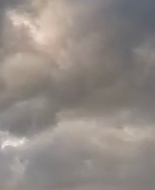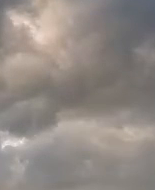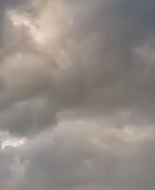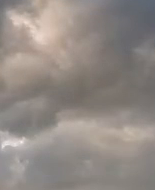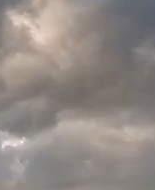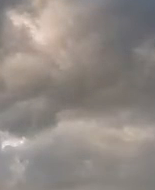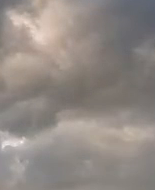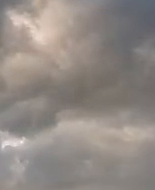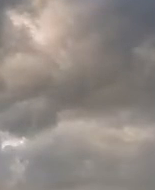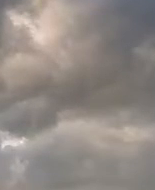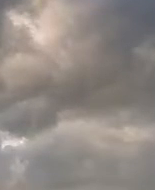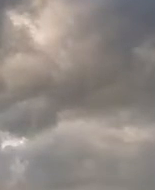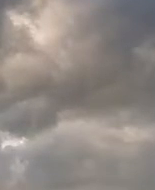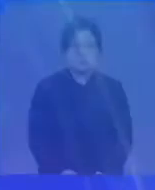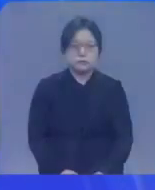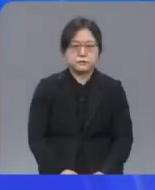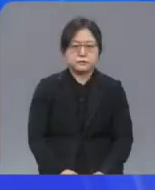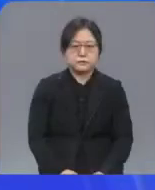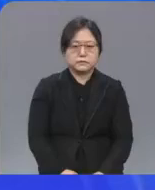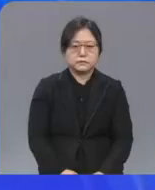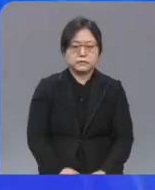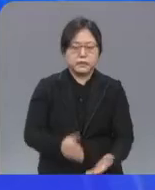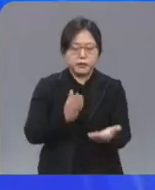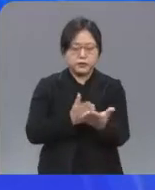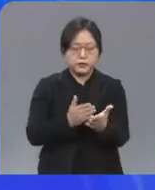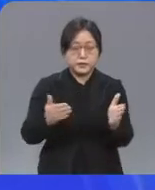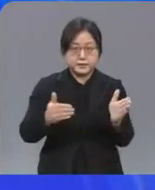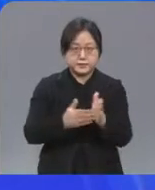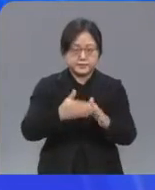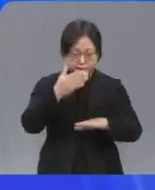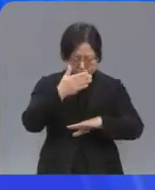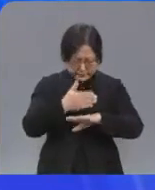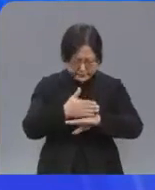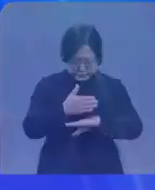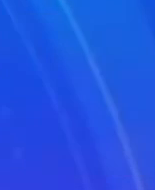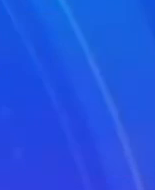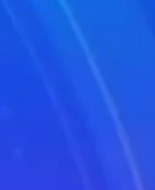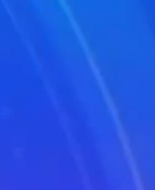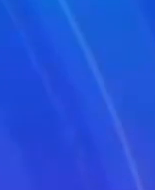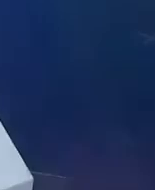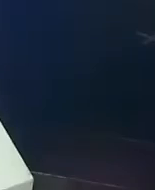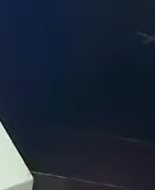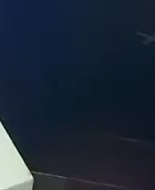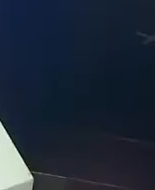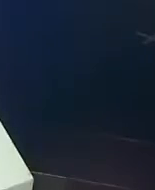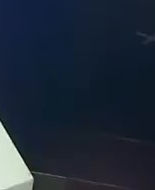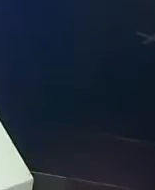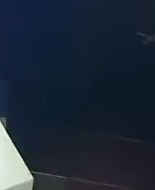날씨였습니다. 뉴스를 마칩니다. 여러분 고맙습니다.